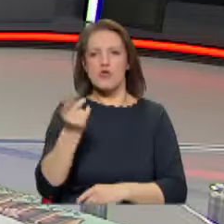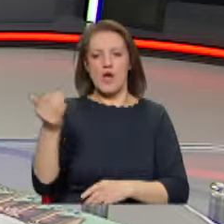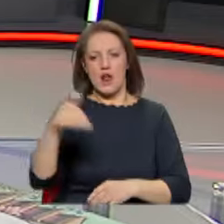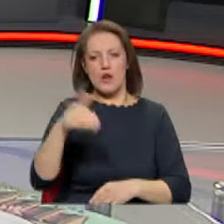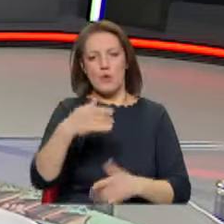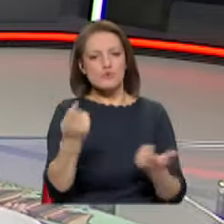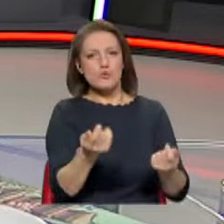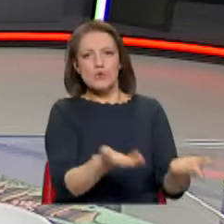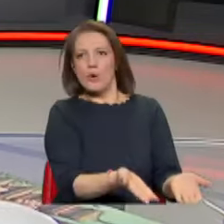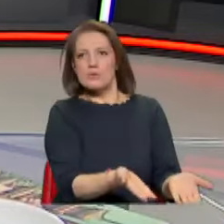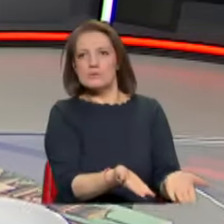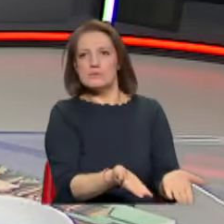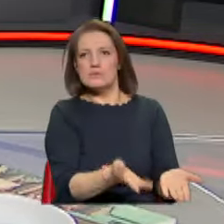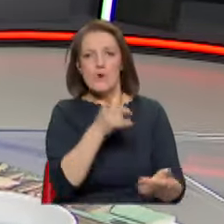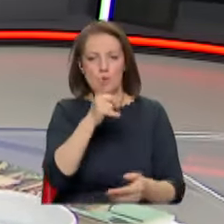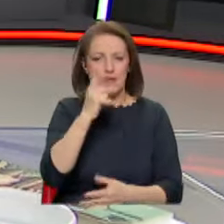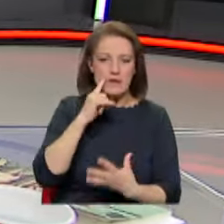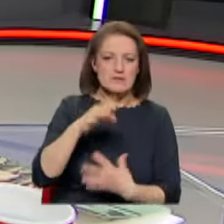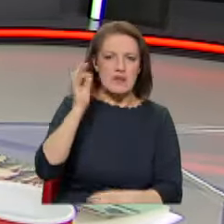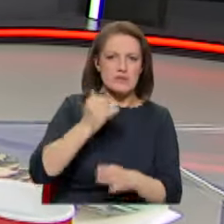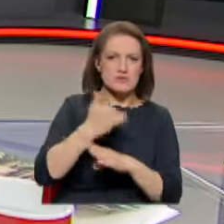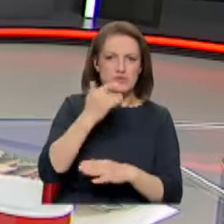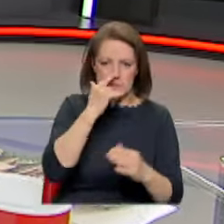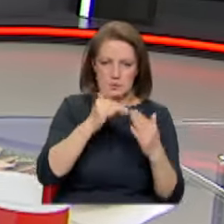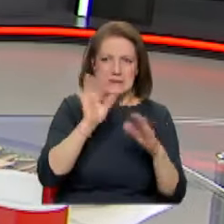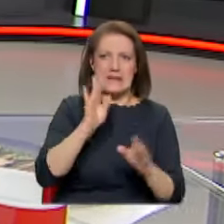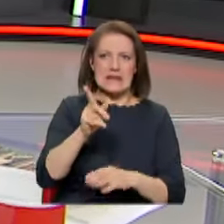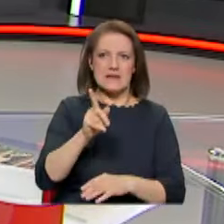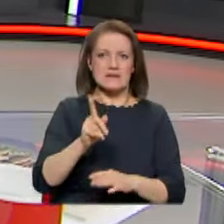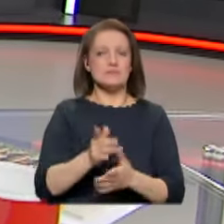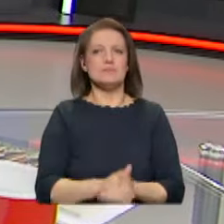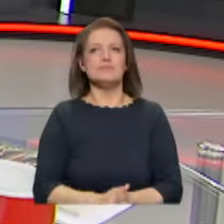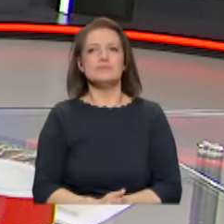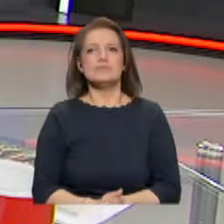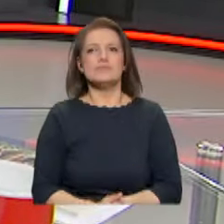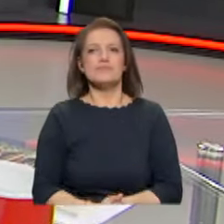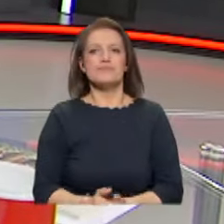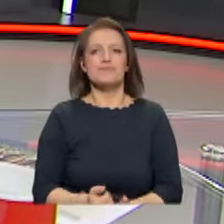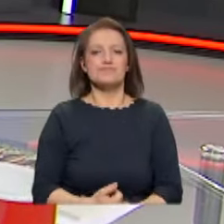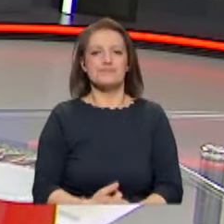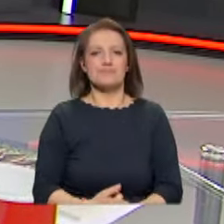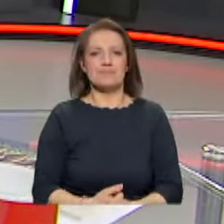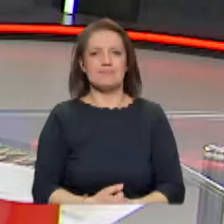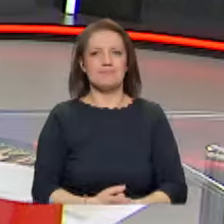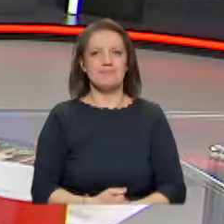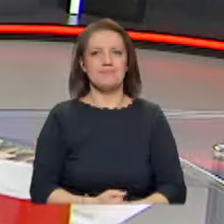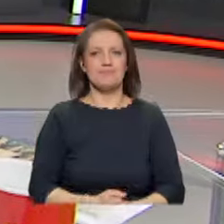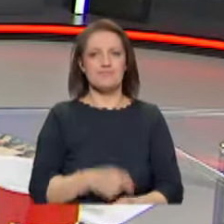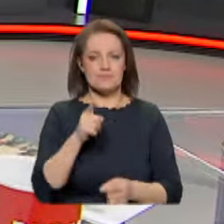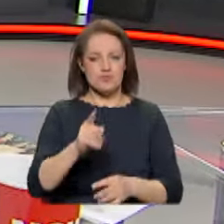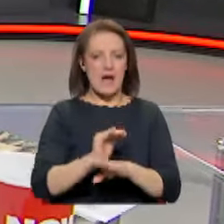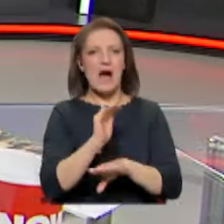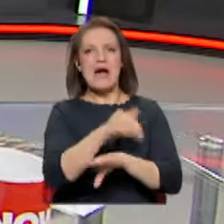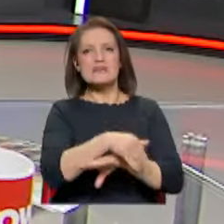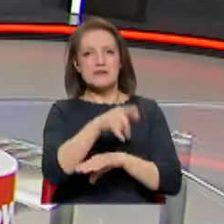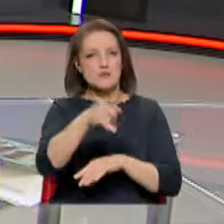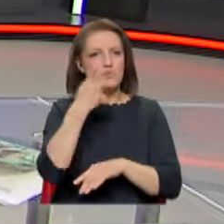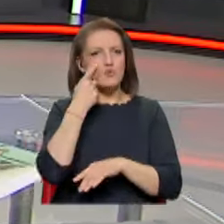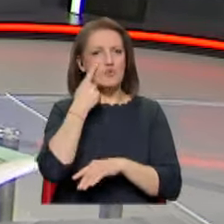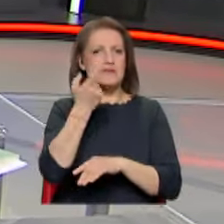ya. Bir de o da insanlık dışı bir şey. Göçmen derken sığınmacılardan bahsediyorum. Ve bunun arkasında da bu